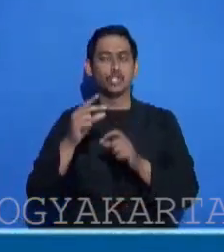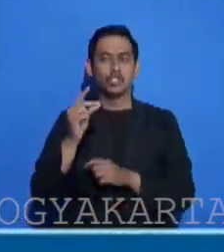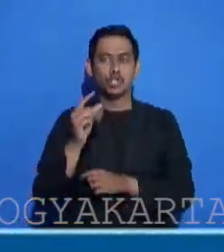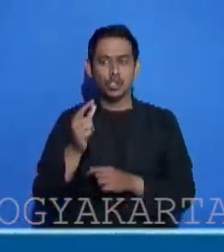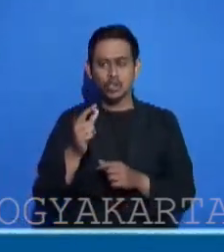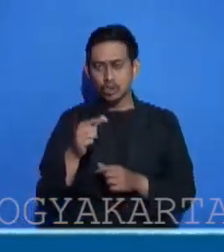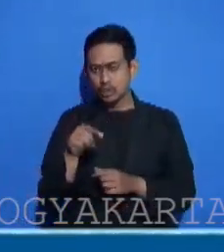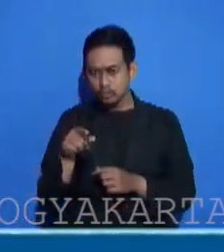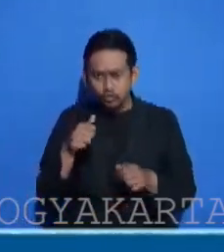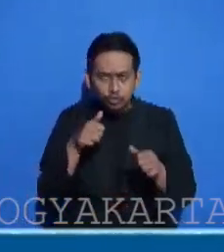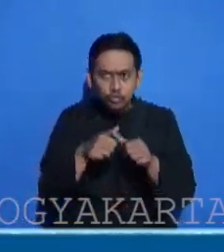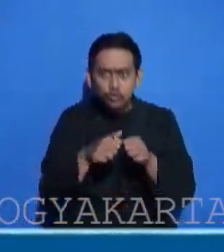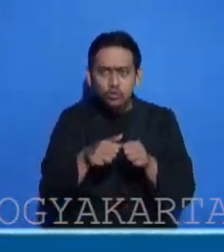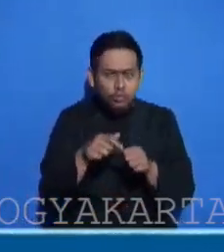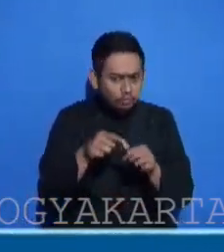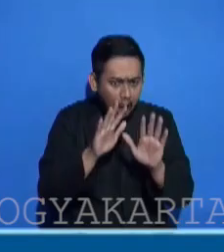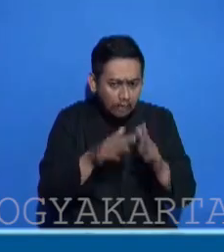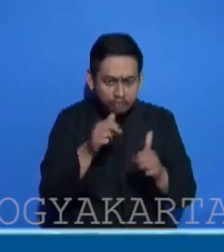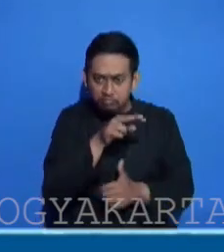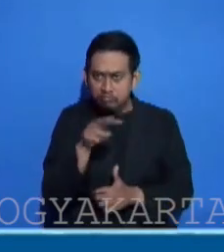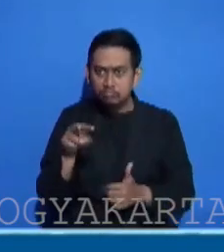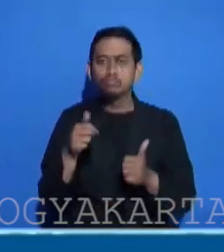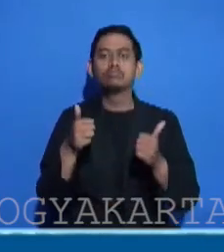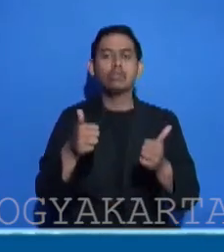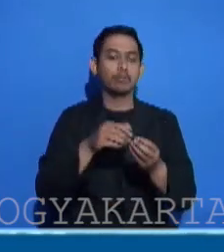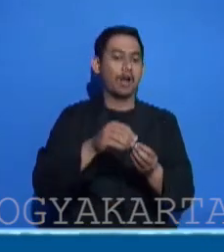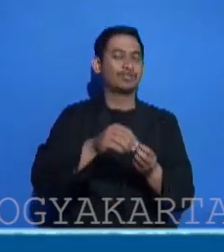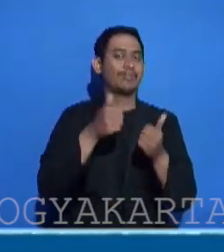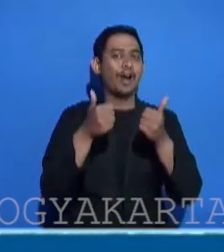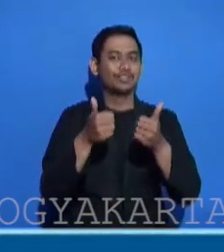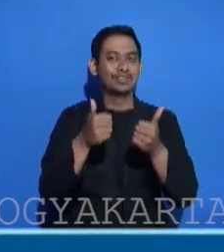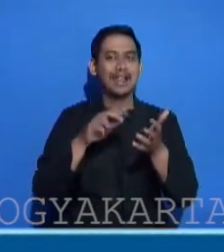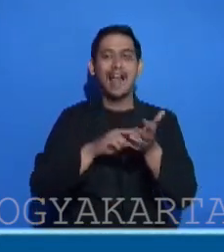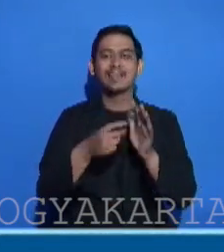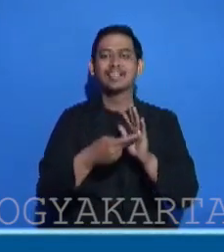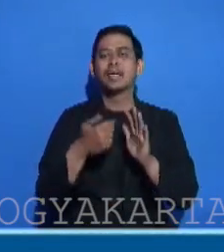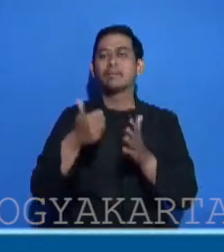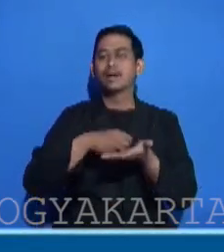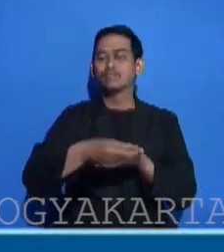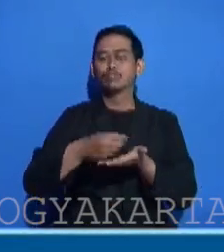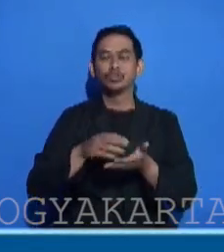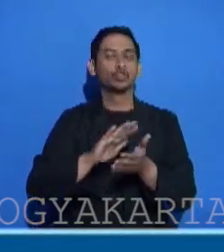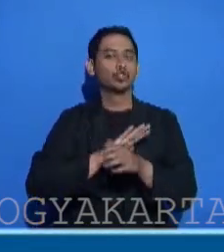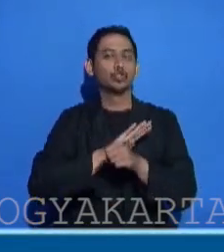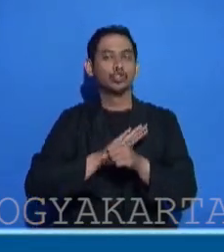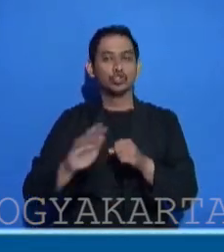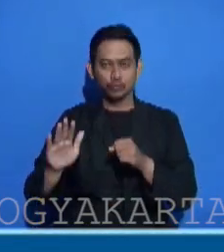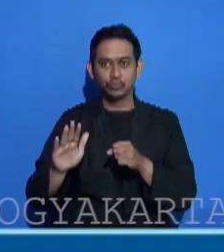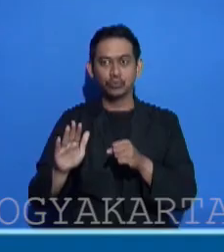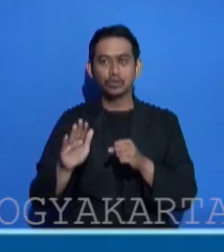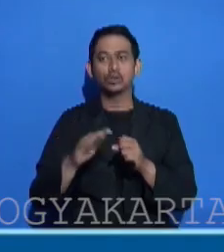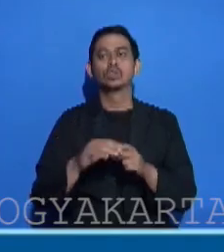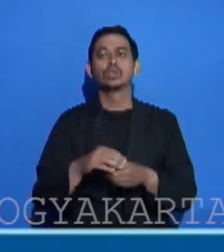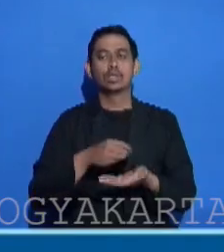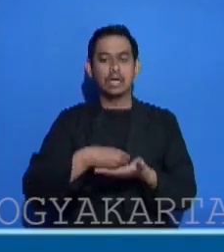Supados asilipun olah tetanen sae temtunipun betaken Rabuk ingkang cekap. Nanging emanipun ing wedal sakmenika Rabuk